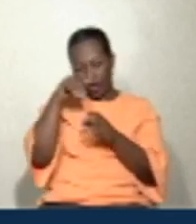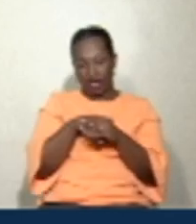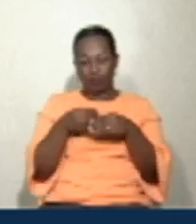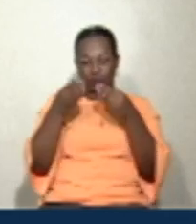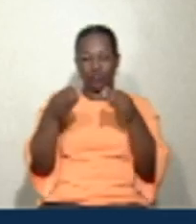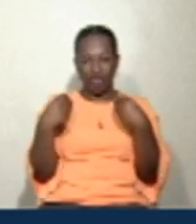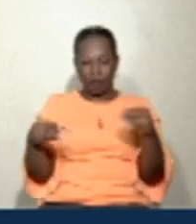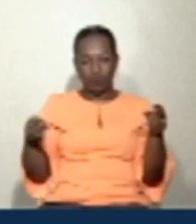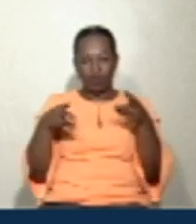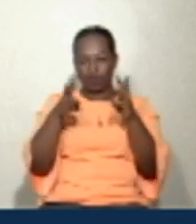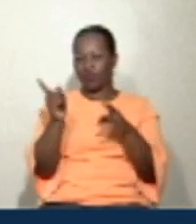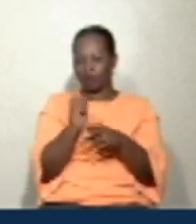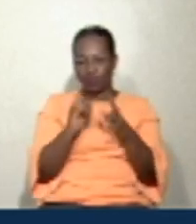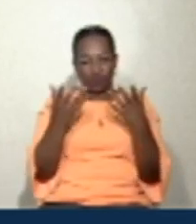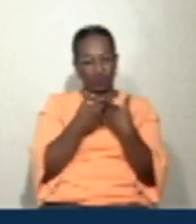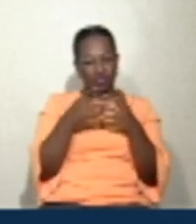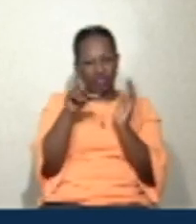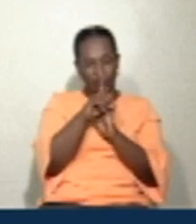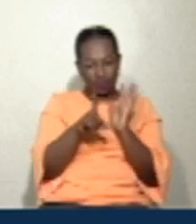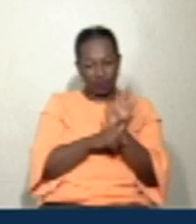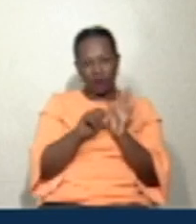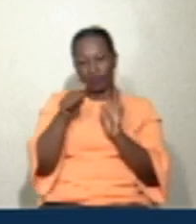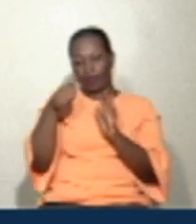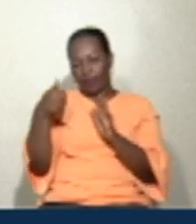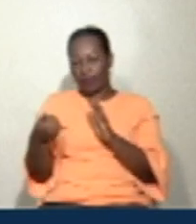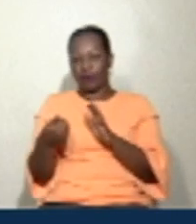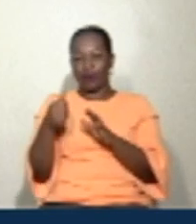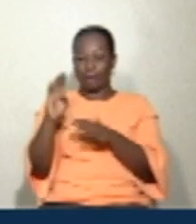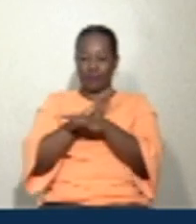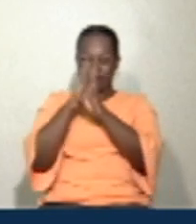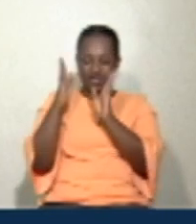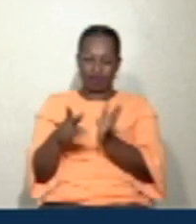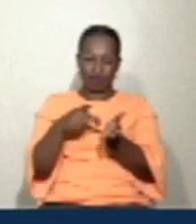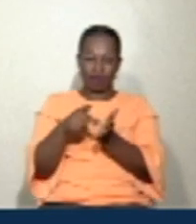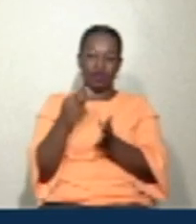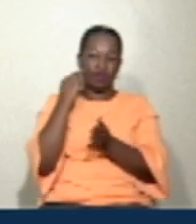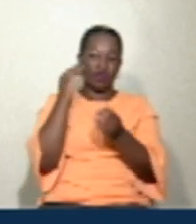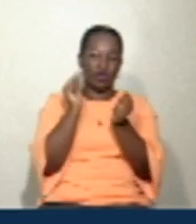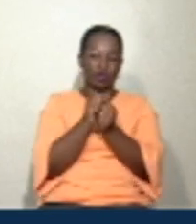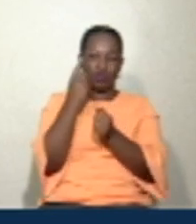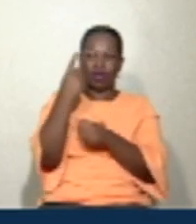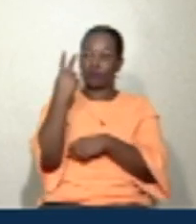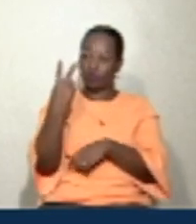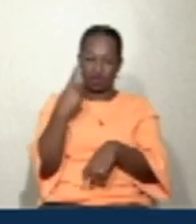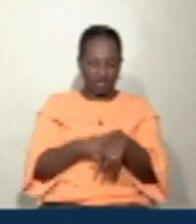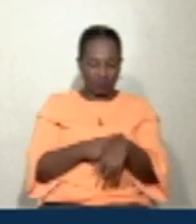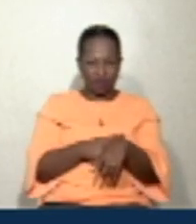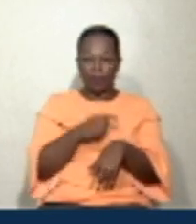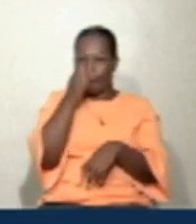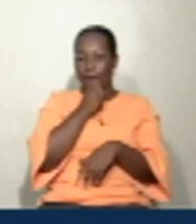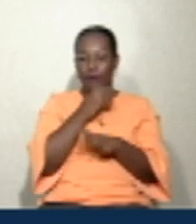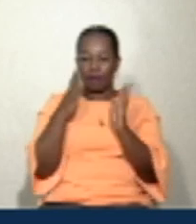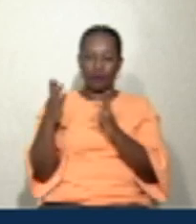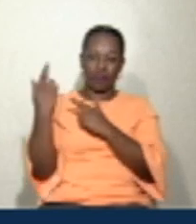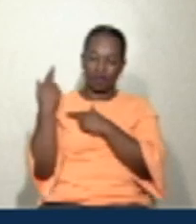buryo budakurikije amategeko, ndetse no kuba hari rwiyemezamirimo wishyuwe miliyoni 11 inshuro ebyiri. Umunyamabanga nshingwabikorwa w'akarere ka Nyagatare